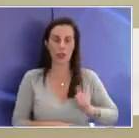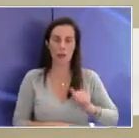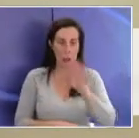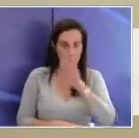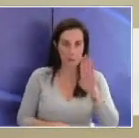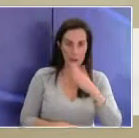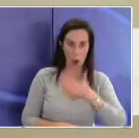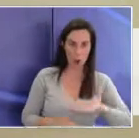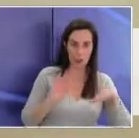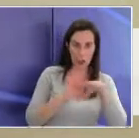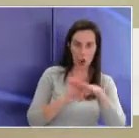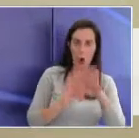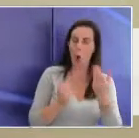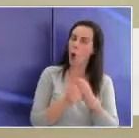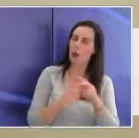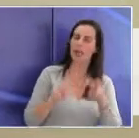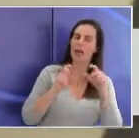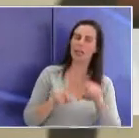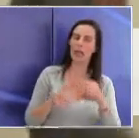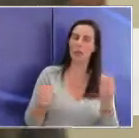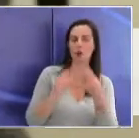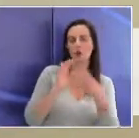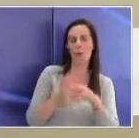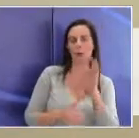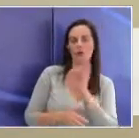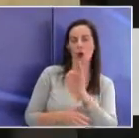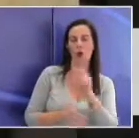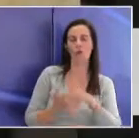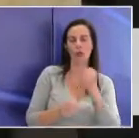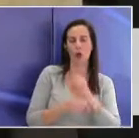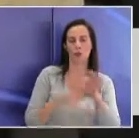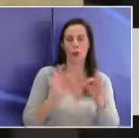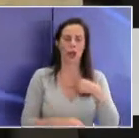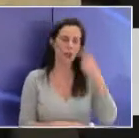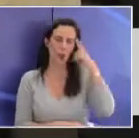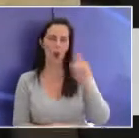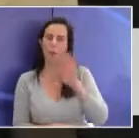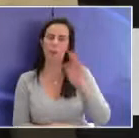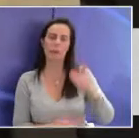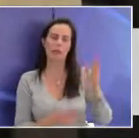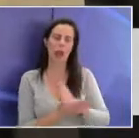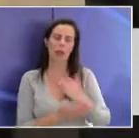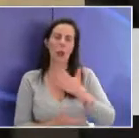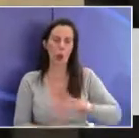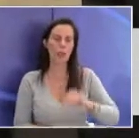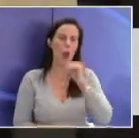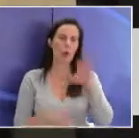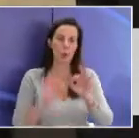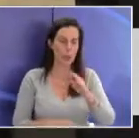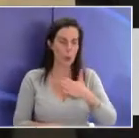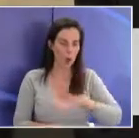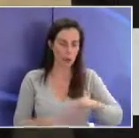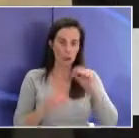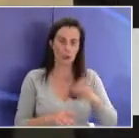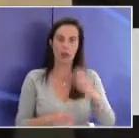הזה, או שהוא גם אולי ינצל אותו לצרכיו הפוליטיים להליכה לבחירות? אין לי מושג. ראש הממשלה צריך להחליט אם הוא רוצה בחירות או לא רוצה בחירות. אם הוא רוצה